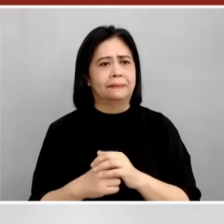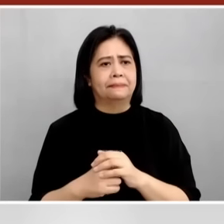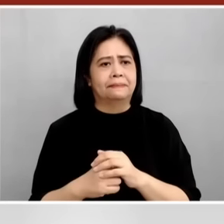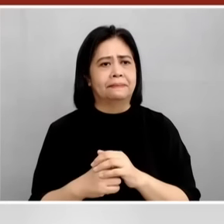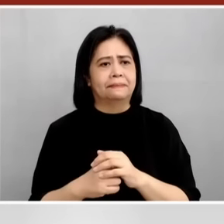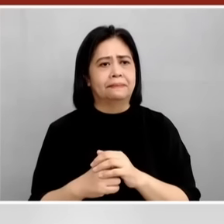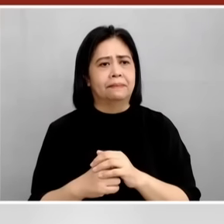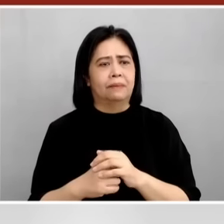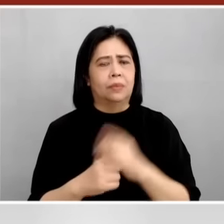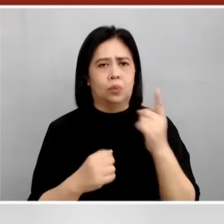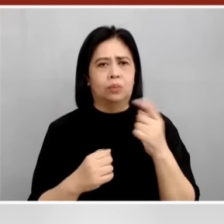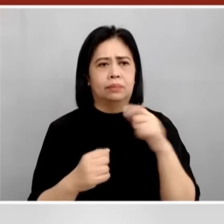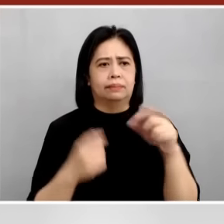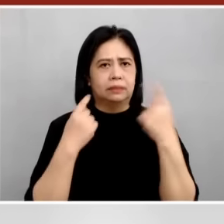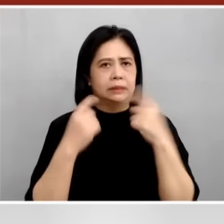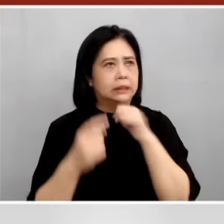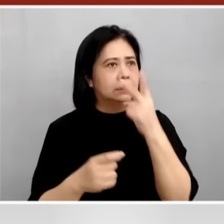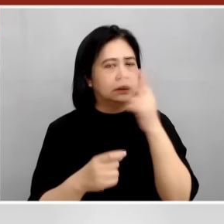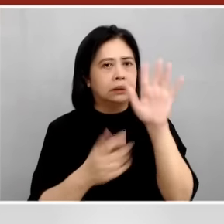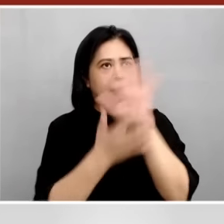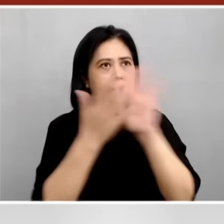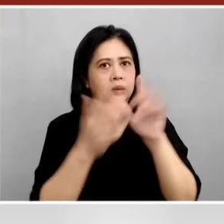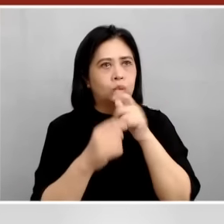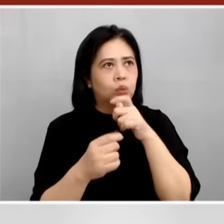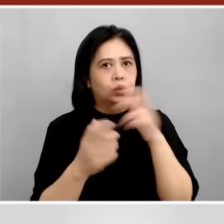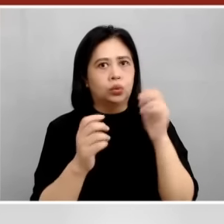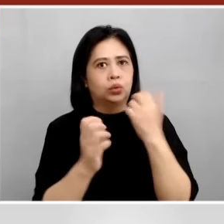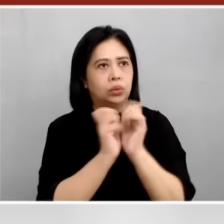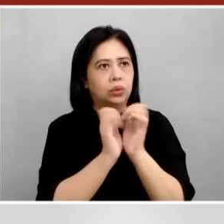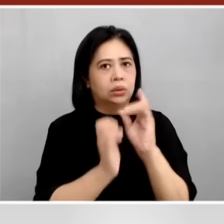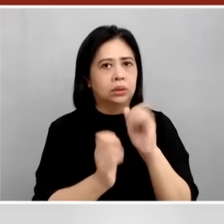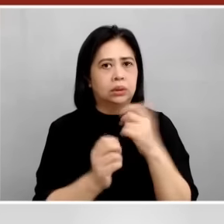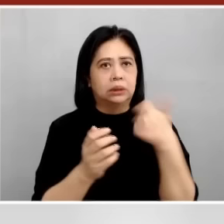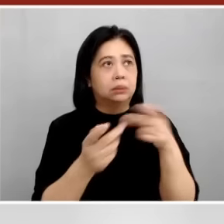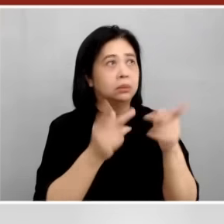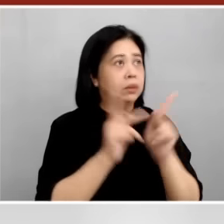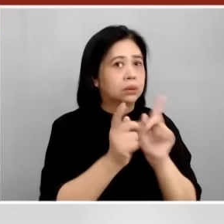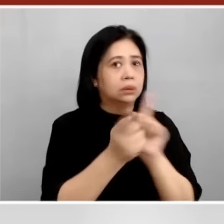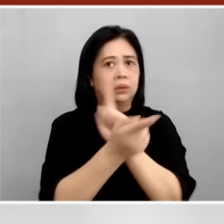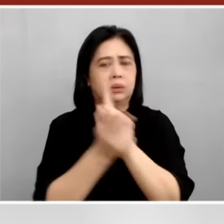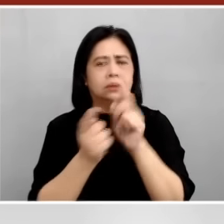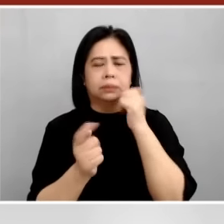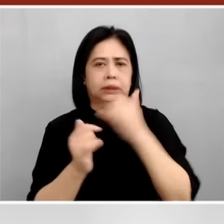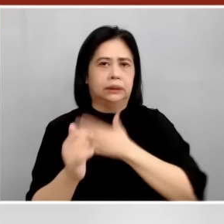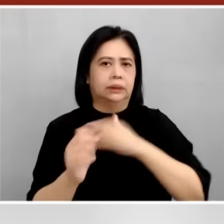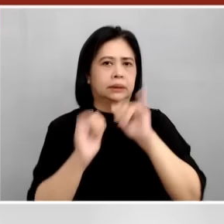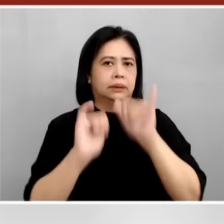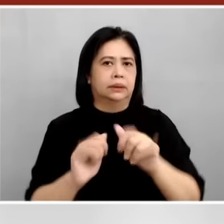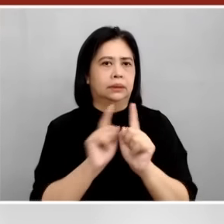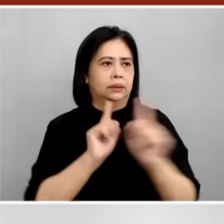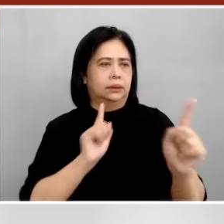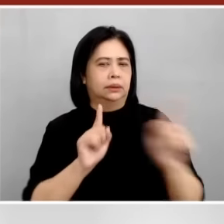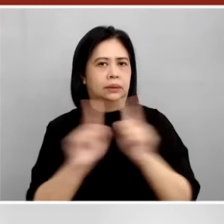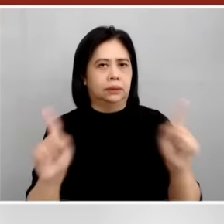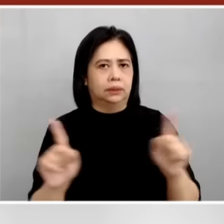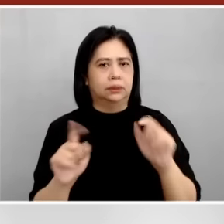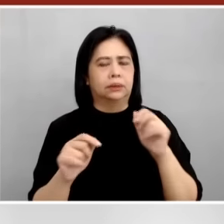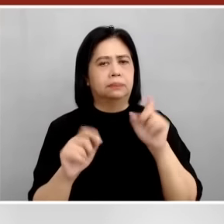hindi natin nakikita ang kalaban. So kahit saan po tayo magpunta, let's maintain the safety health